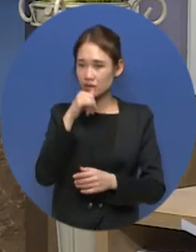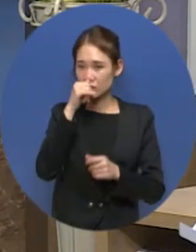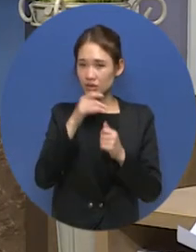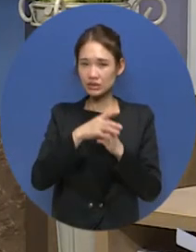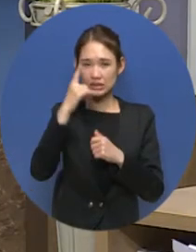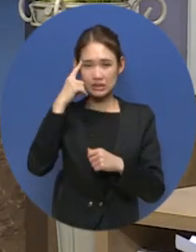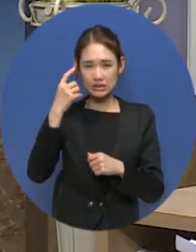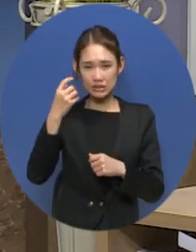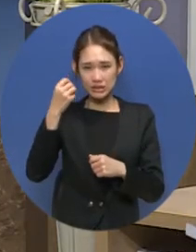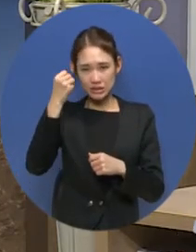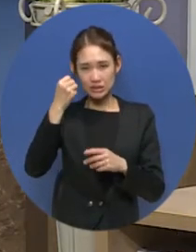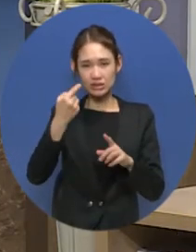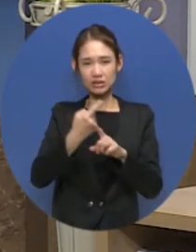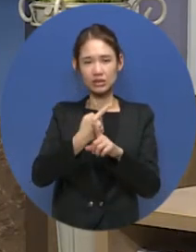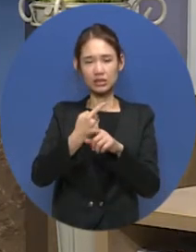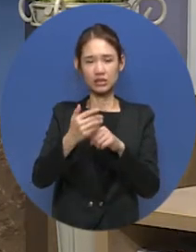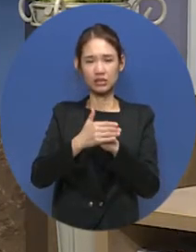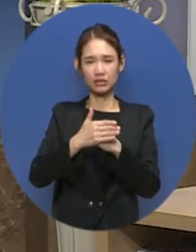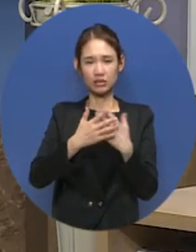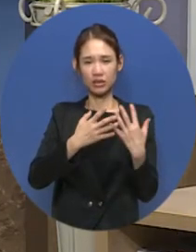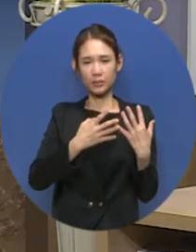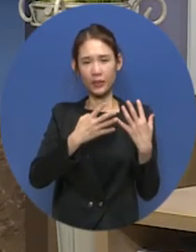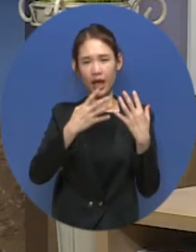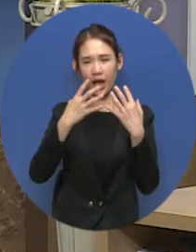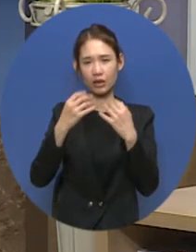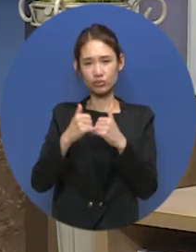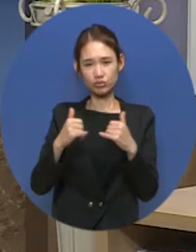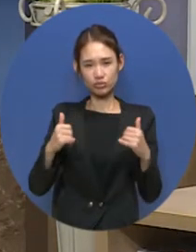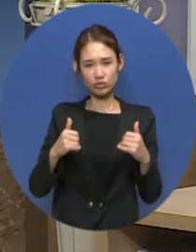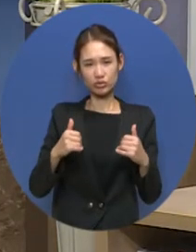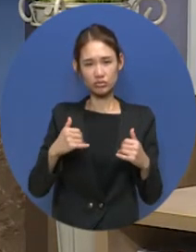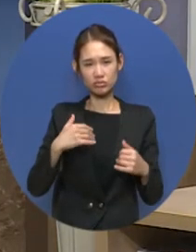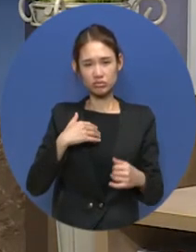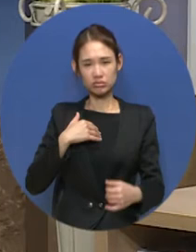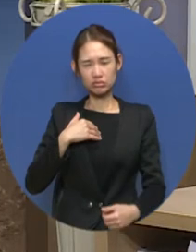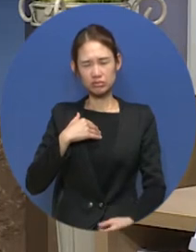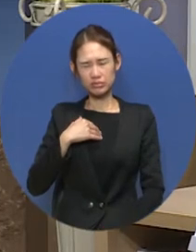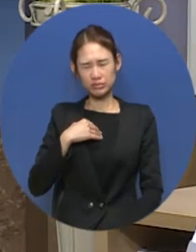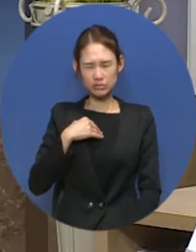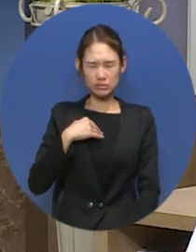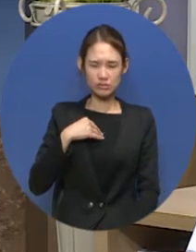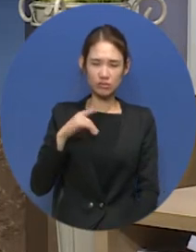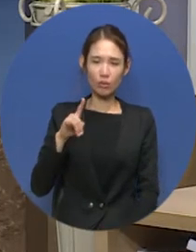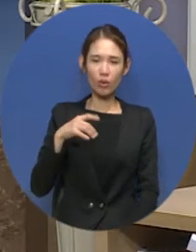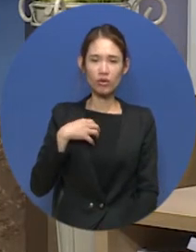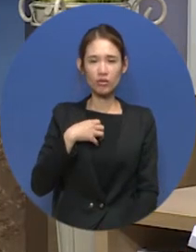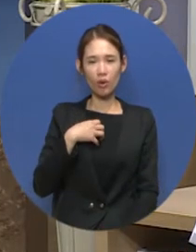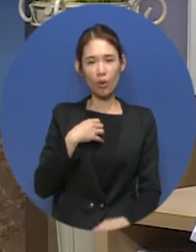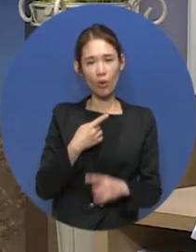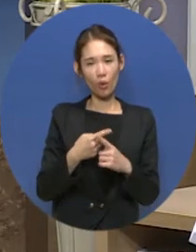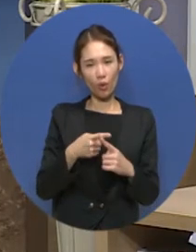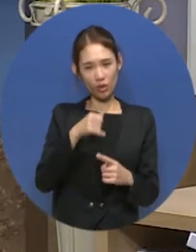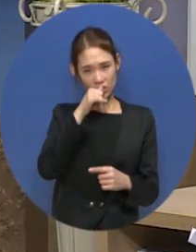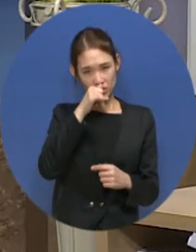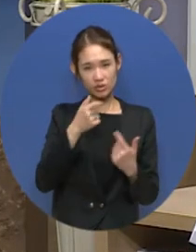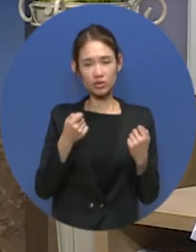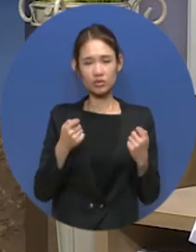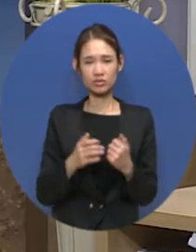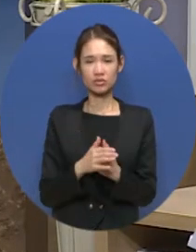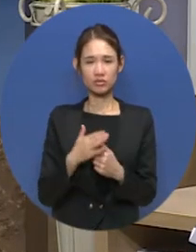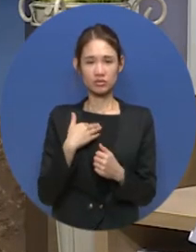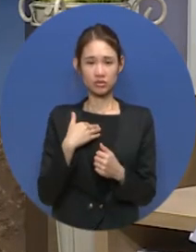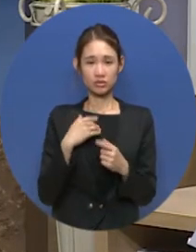그 인식 때문에 이제 그 많은 분들이 좀 품질 걱정을 하시는 건가 이런 생각도 들었거든요. 그런데